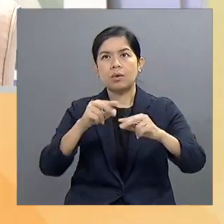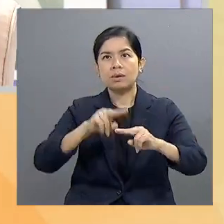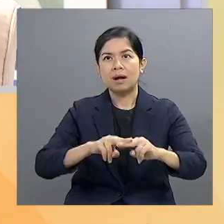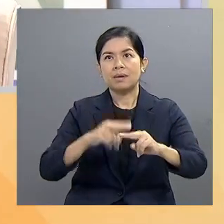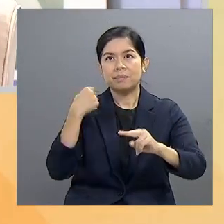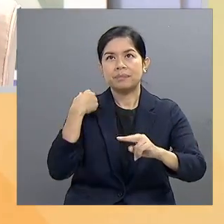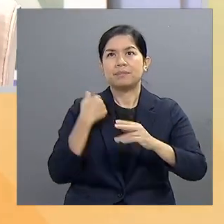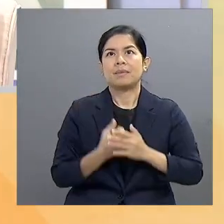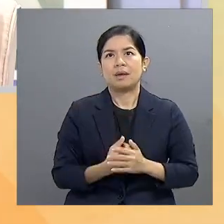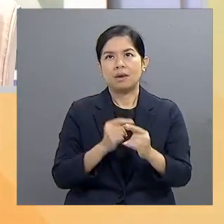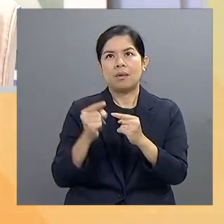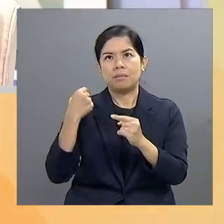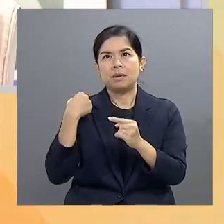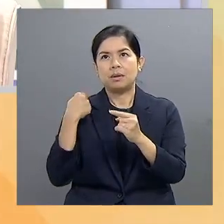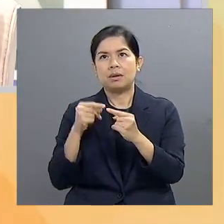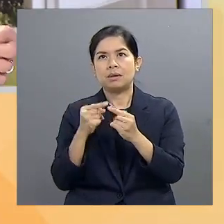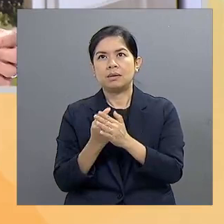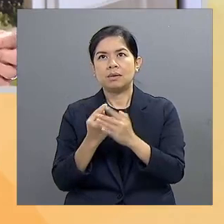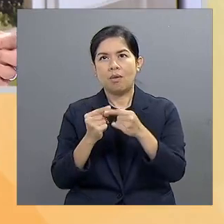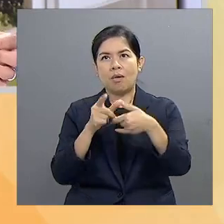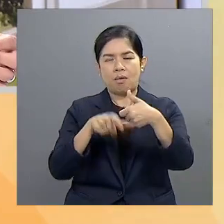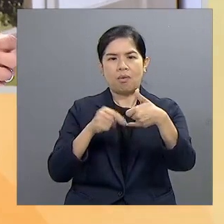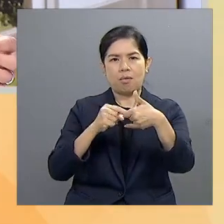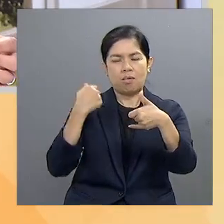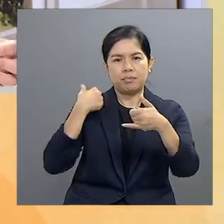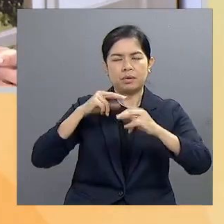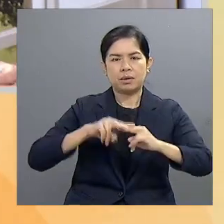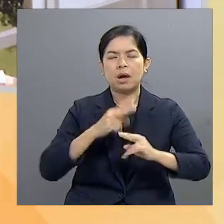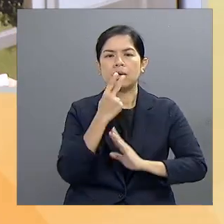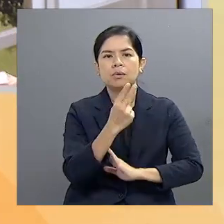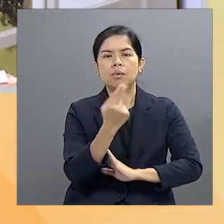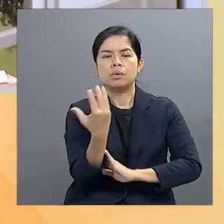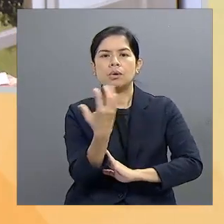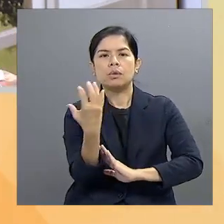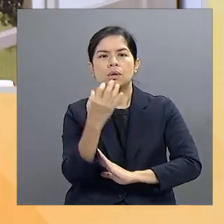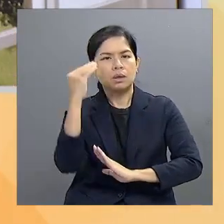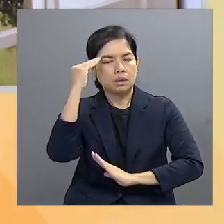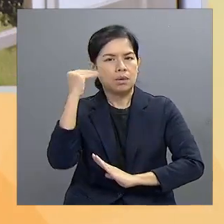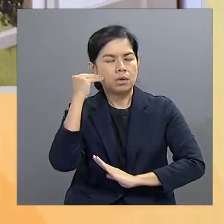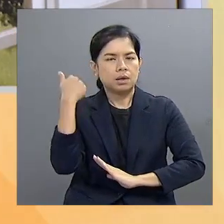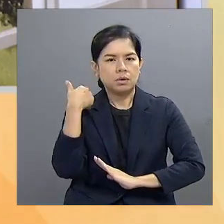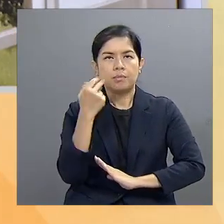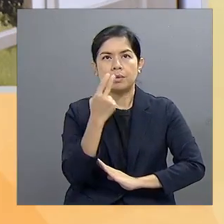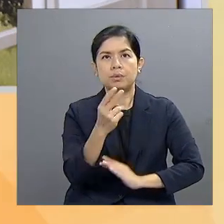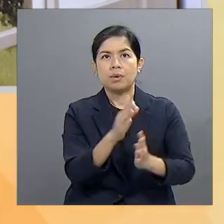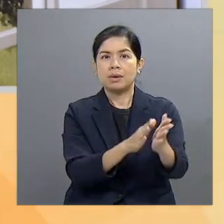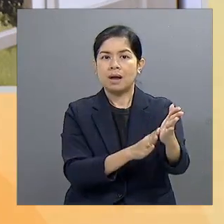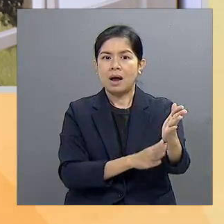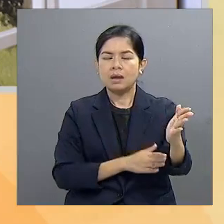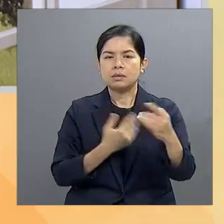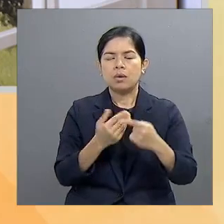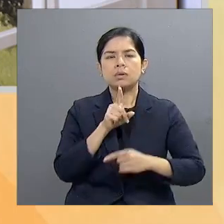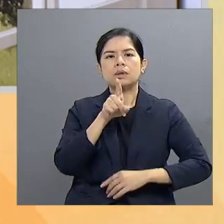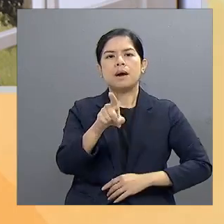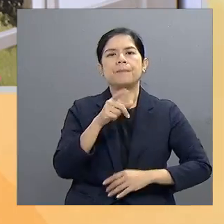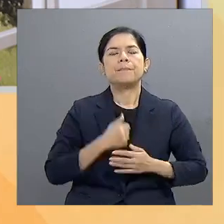์อันนี้มีคนเล่าถึงตัวเองอาจจะมีหลายคนอาจจะมีหลายคนอาจารย์ทีนี้ถามถึงความเสี่ยงหน่อยครับนั่งนานๆเนี่ยจากข้อมูลที่ได้มามันเสี่ย